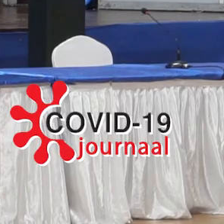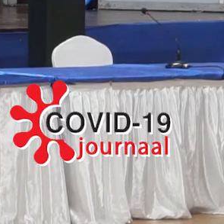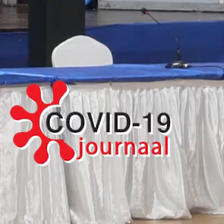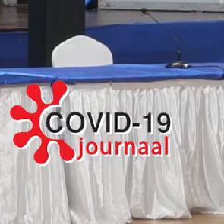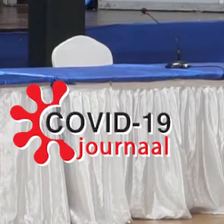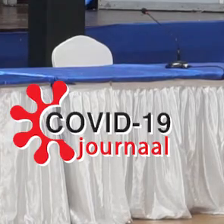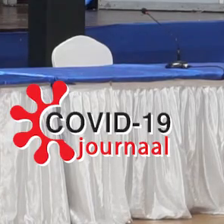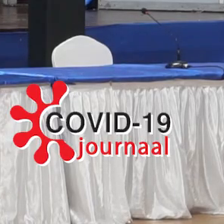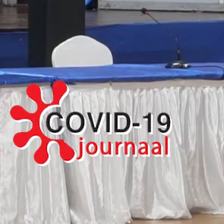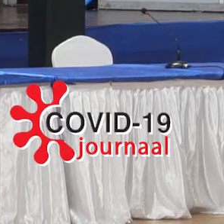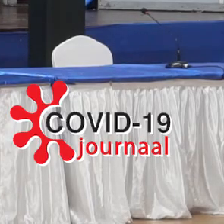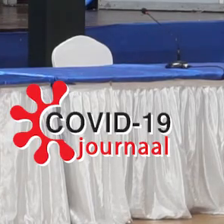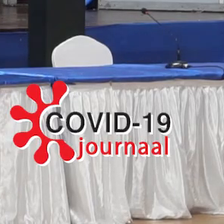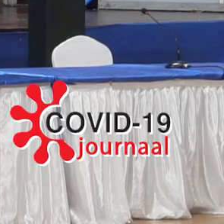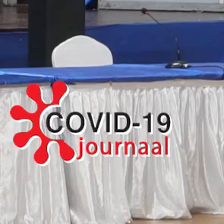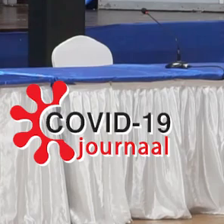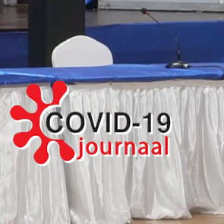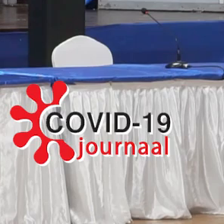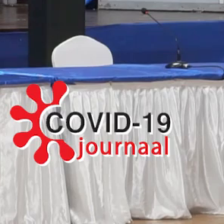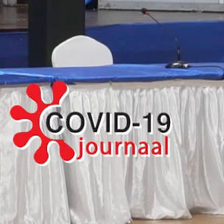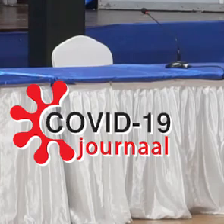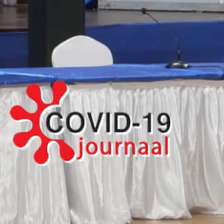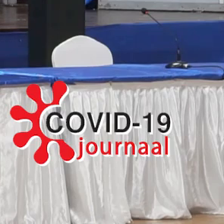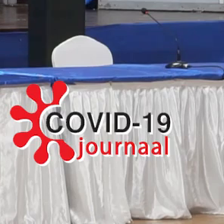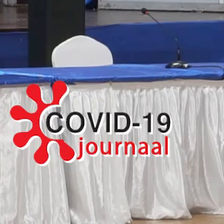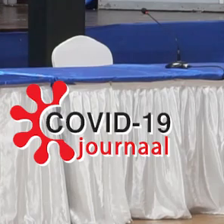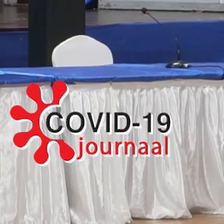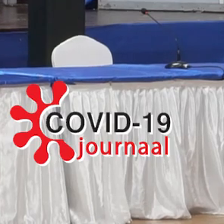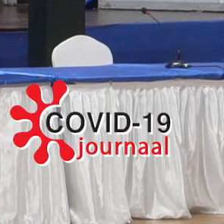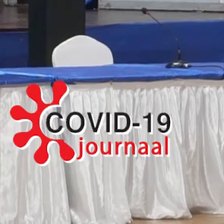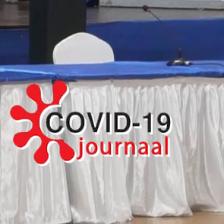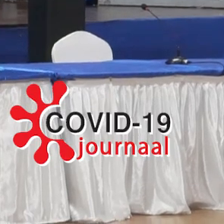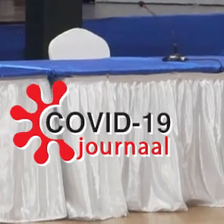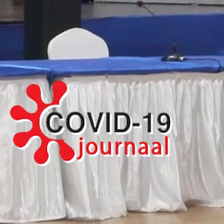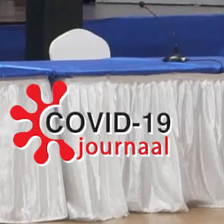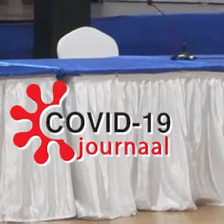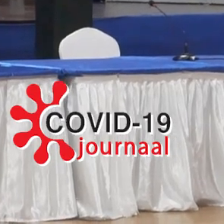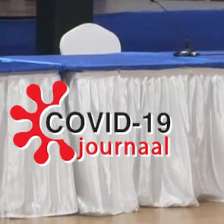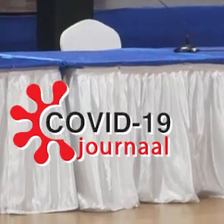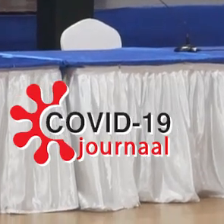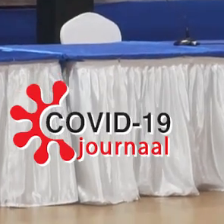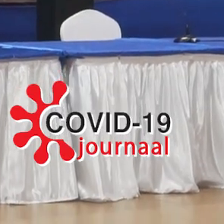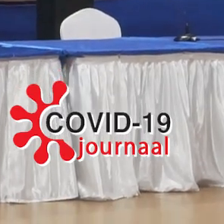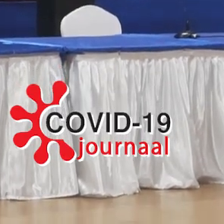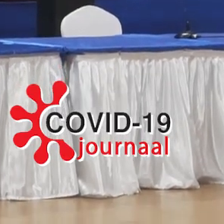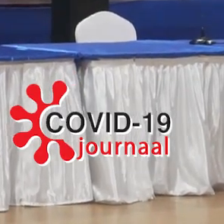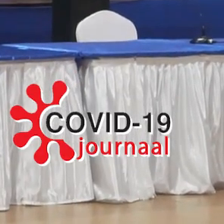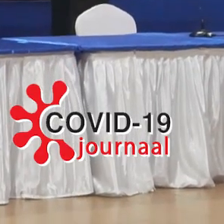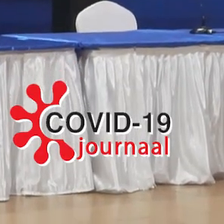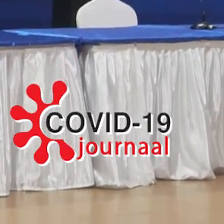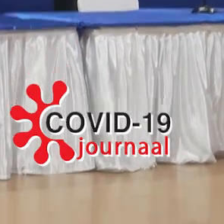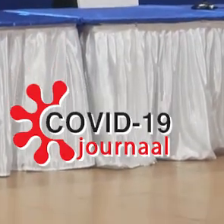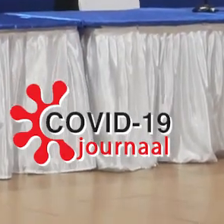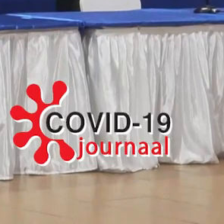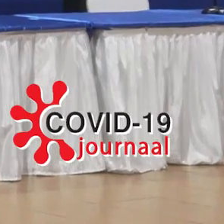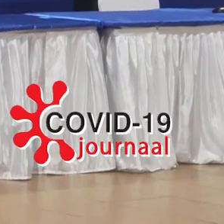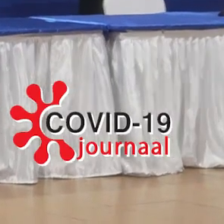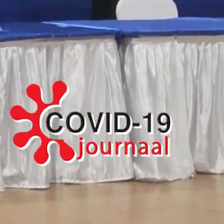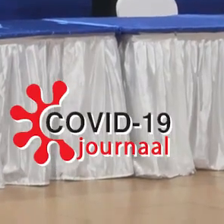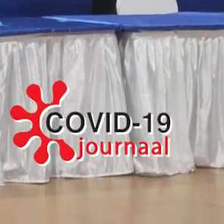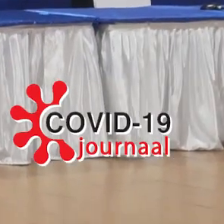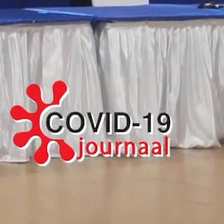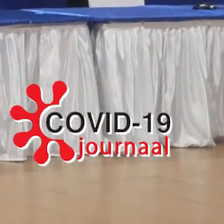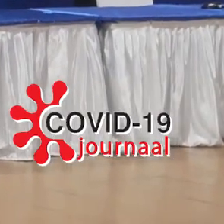Dit was een korte presentatie. Belangrijk voor ons om te zien dat die weekend lockdowns, zowel golf 1 als golf